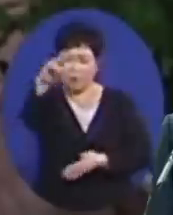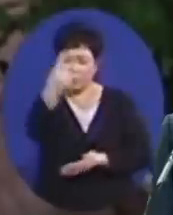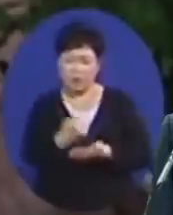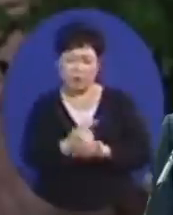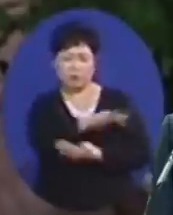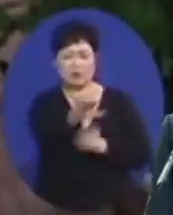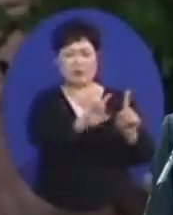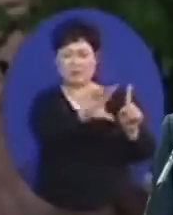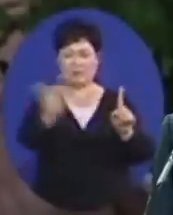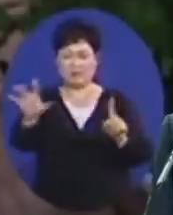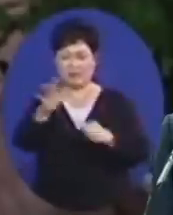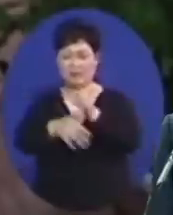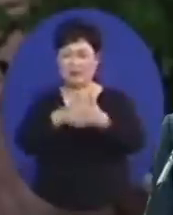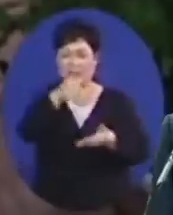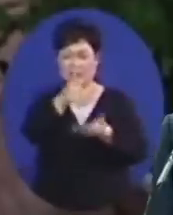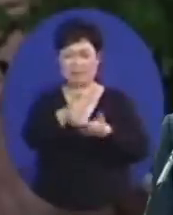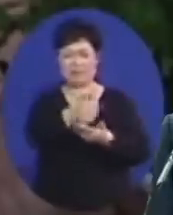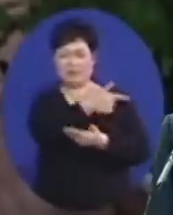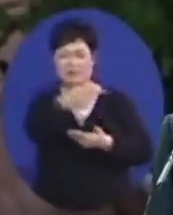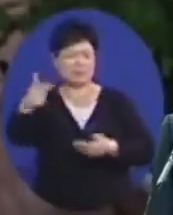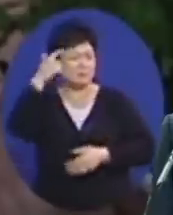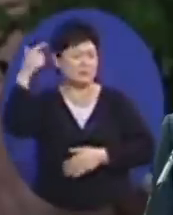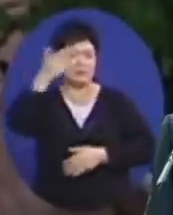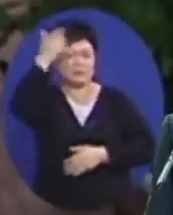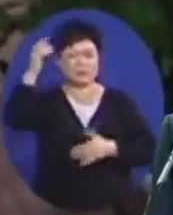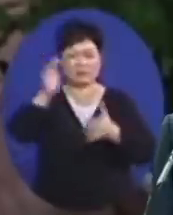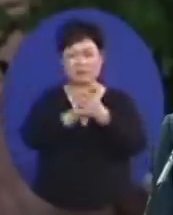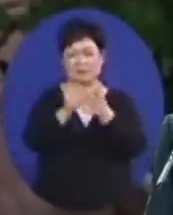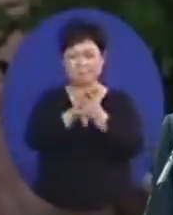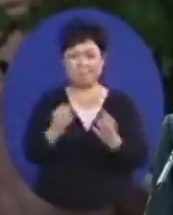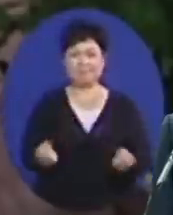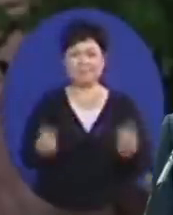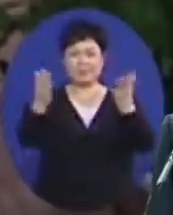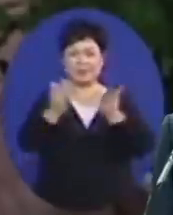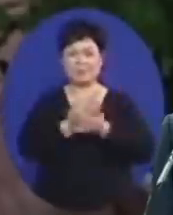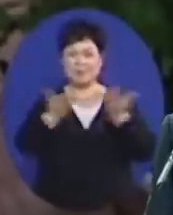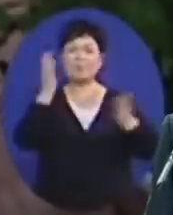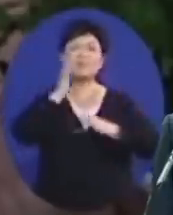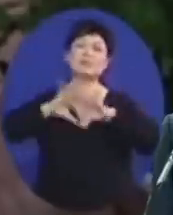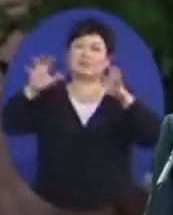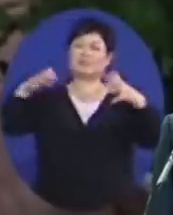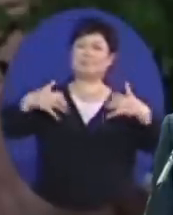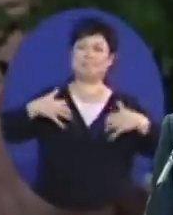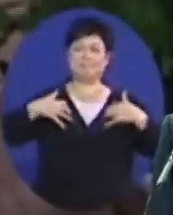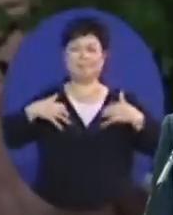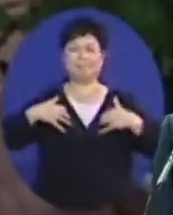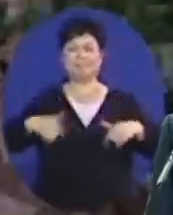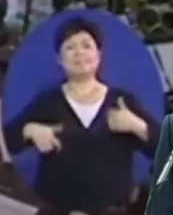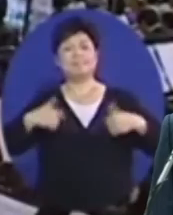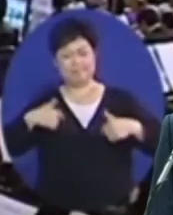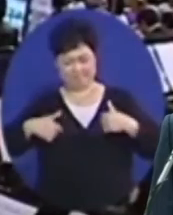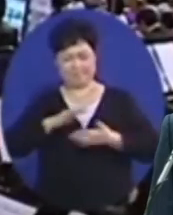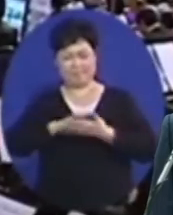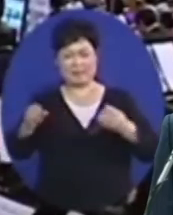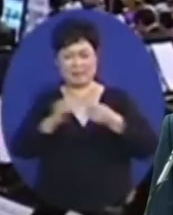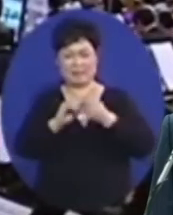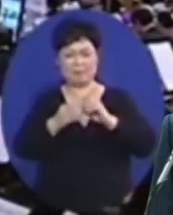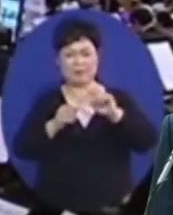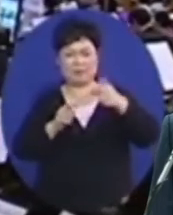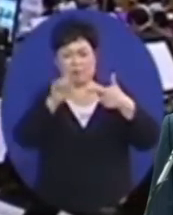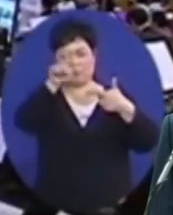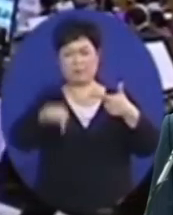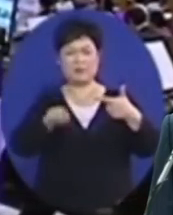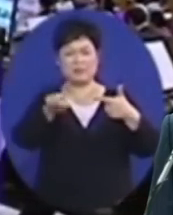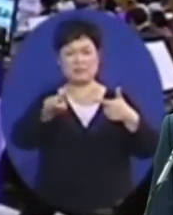우리들에게 하나님은 큰 영적인 잔치를 베풀고 천국에서 기뻐하고 즐거워하는 것입니다. 시편 16편